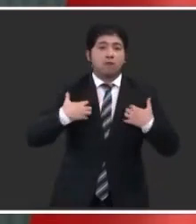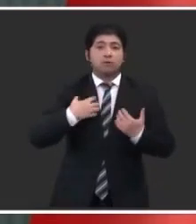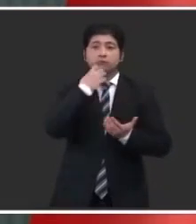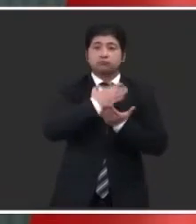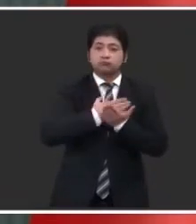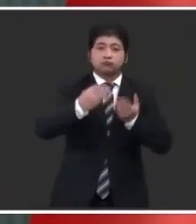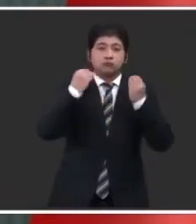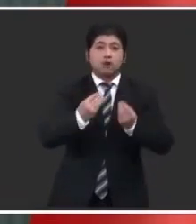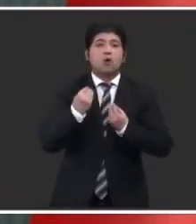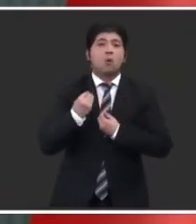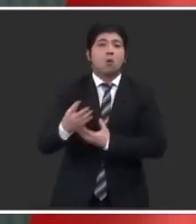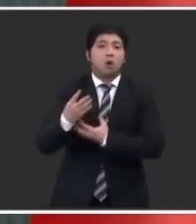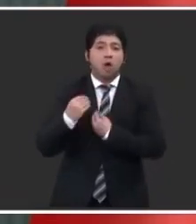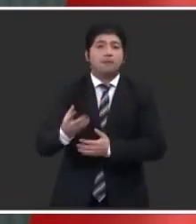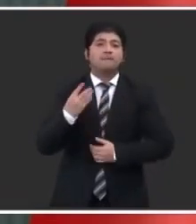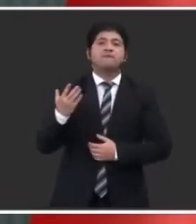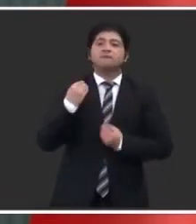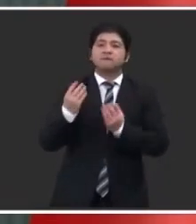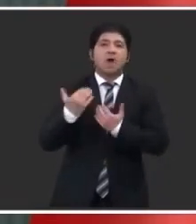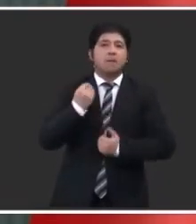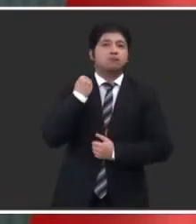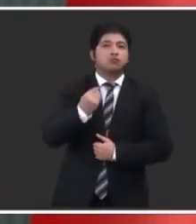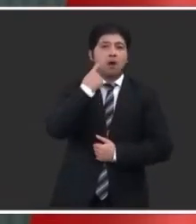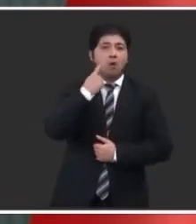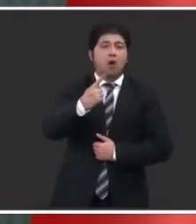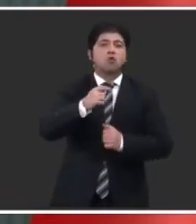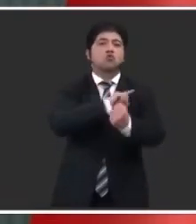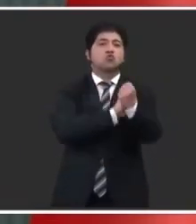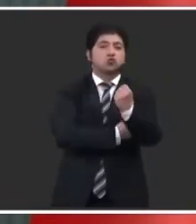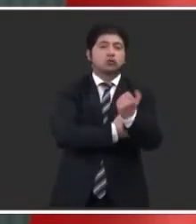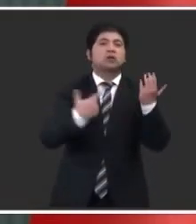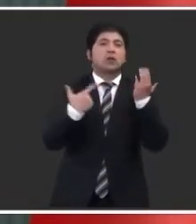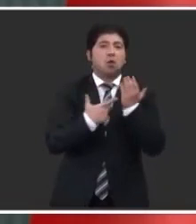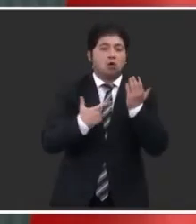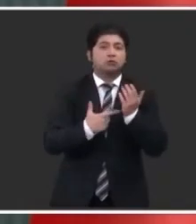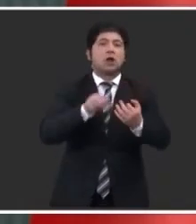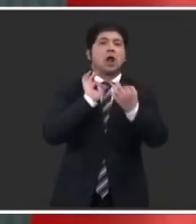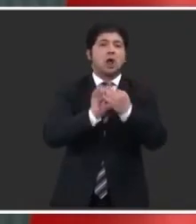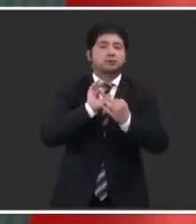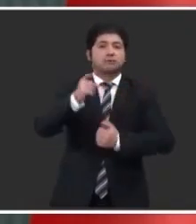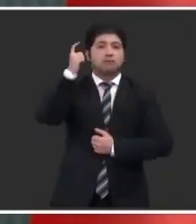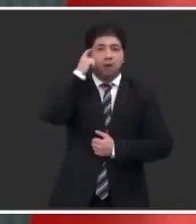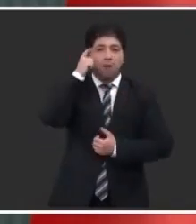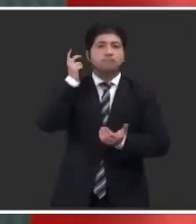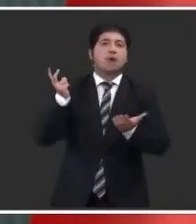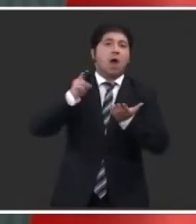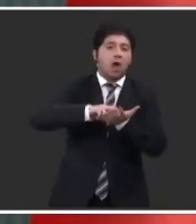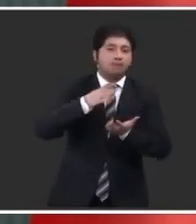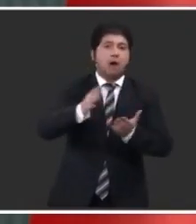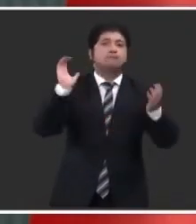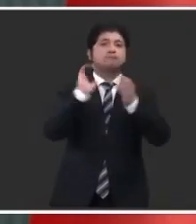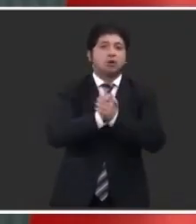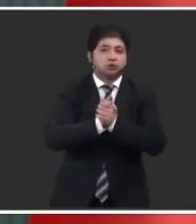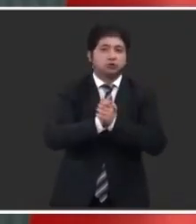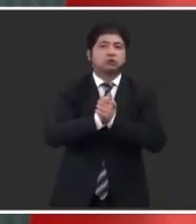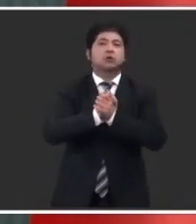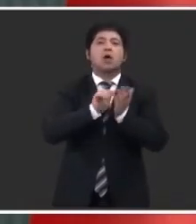üretim verimlilik güç dijital iletişim bilim Kalkınma Barış